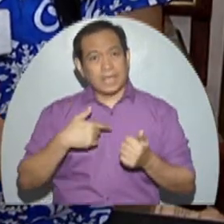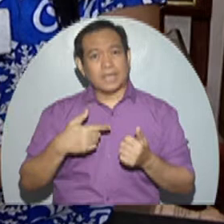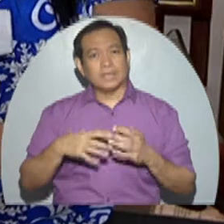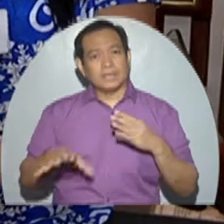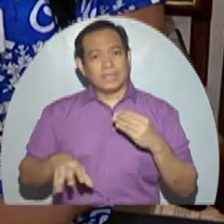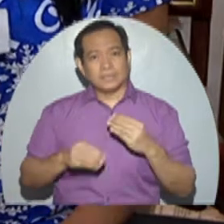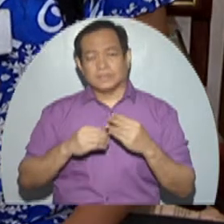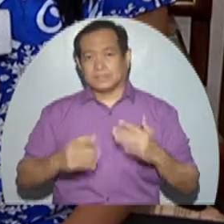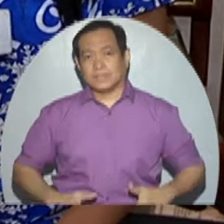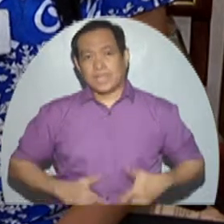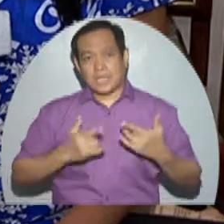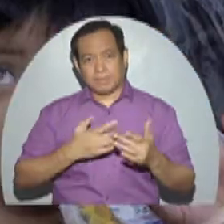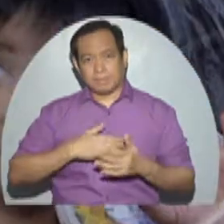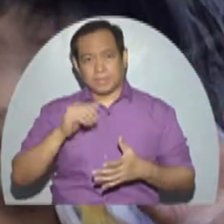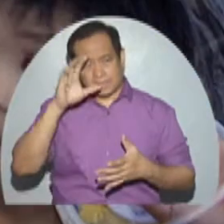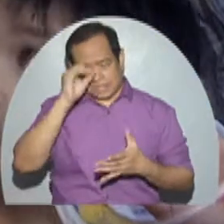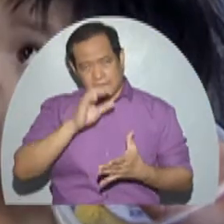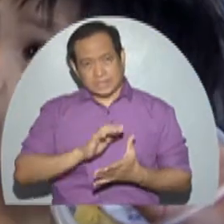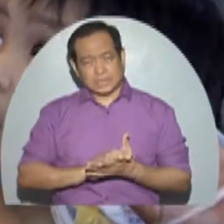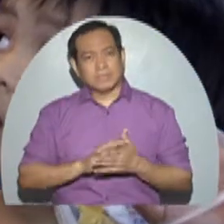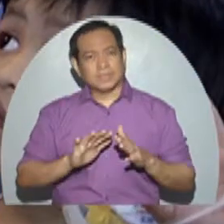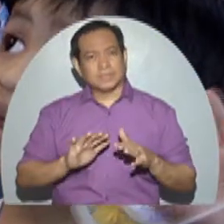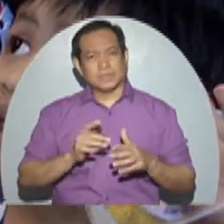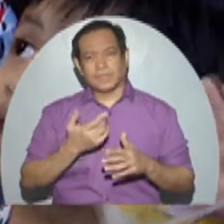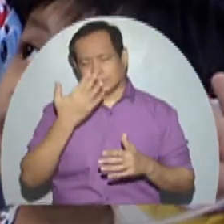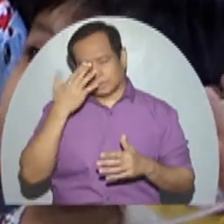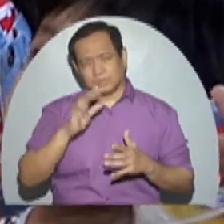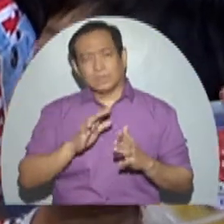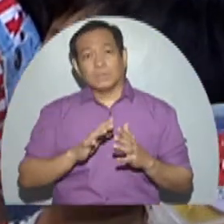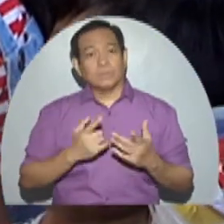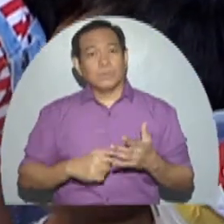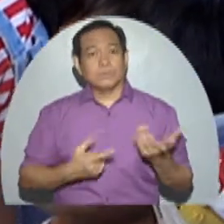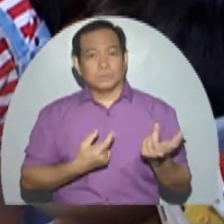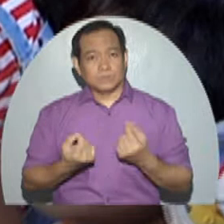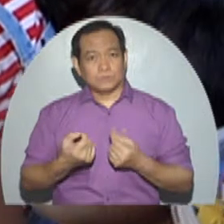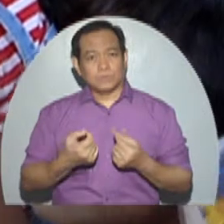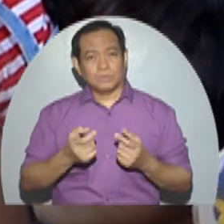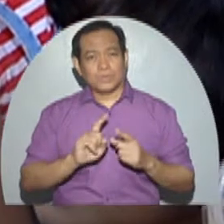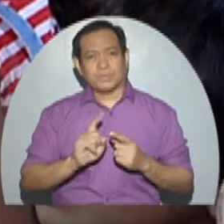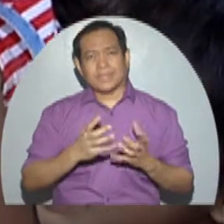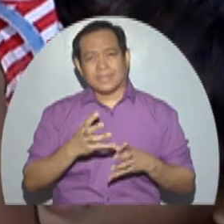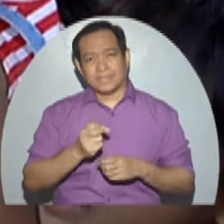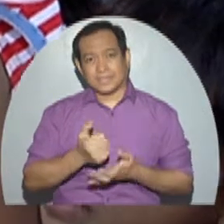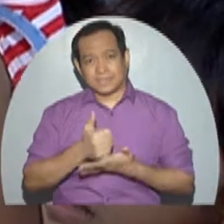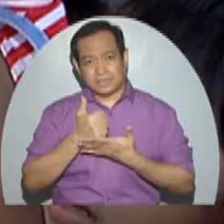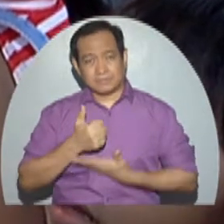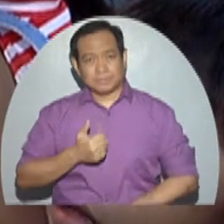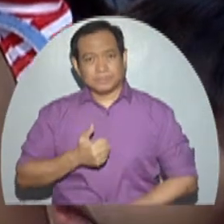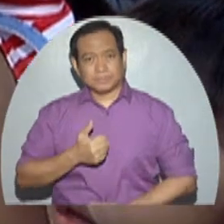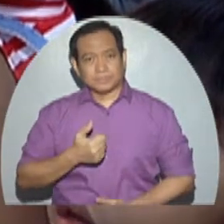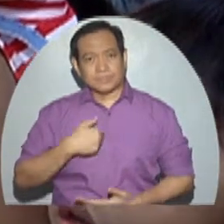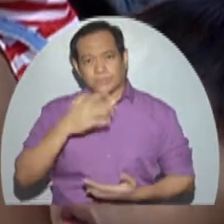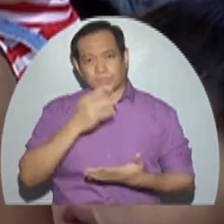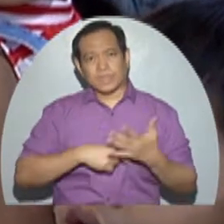Paano ko siya madudugtungan yung buhay niya? Paano ko siya mapapagamot? Parang hindi ko na alam kung anong gagawin ko Kung saan ako hihingi ng tulong.